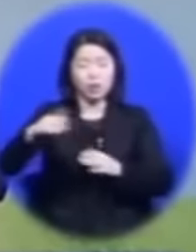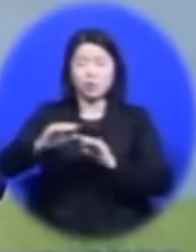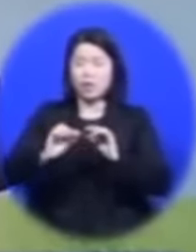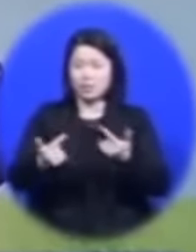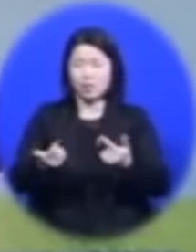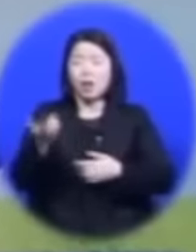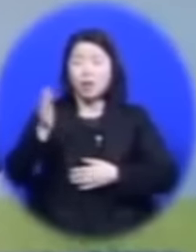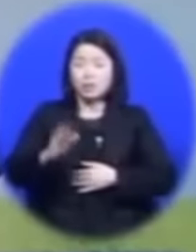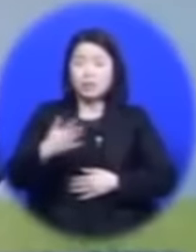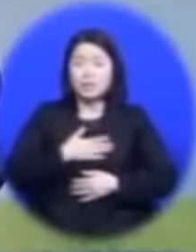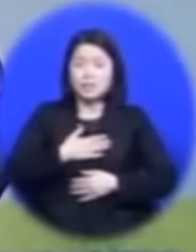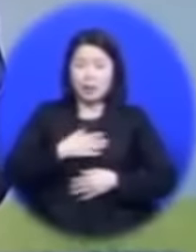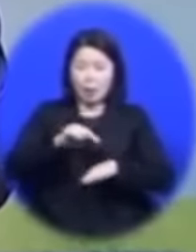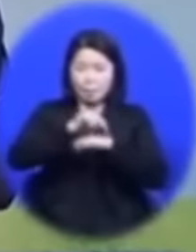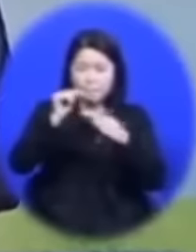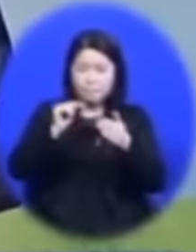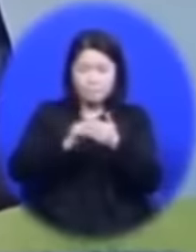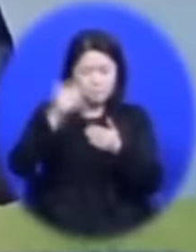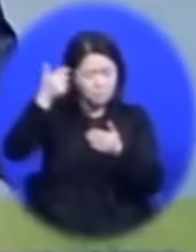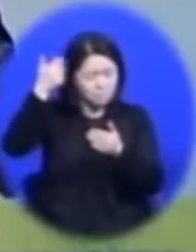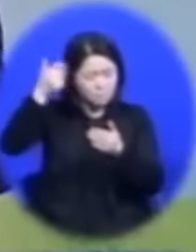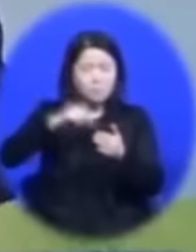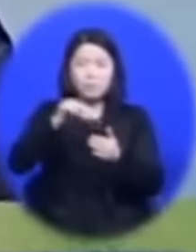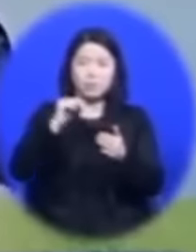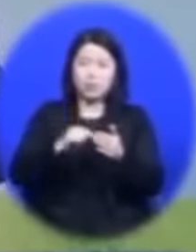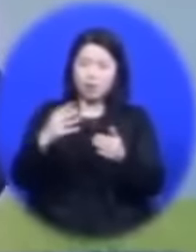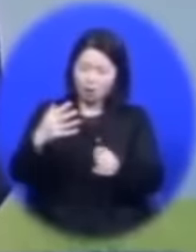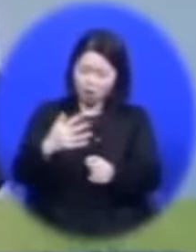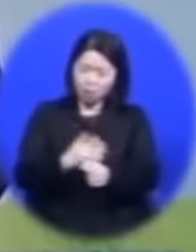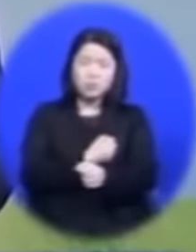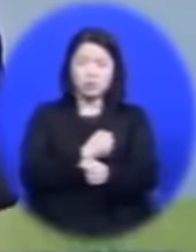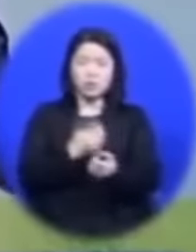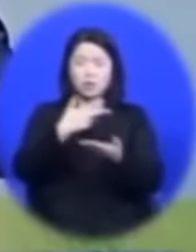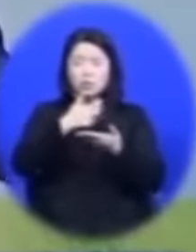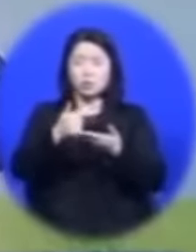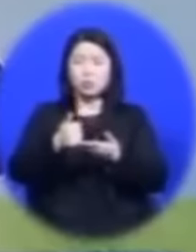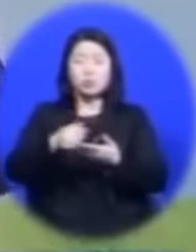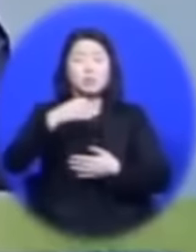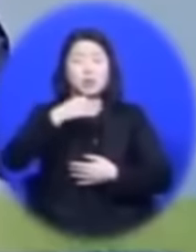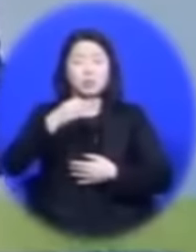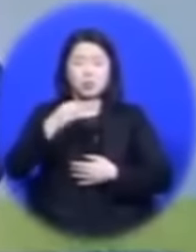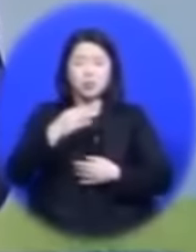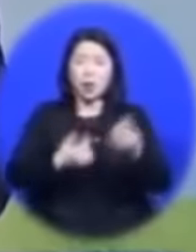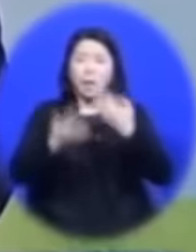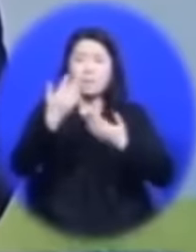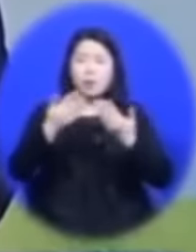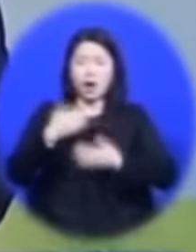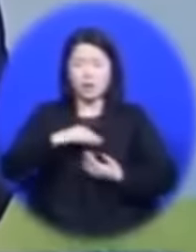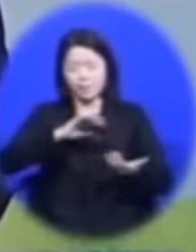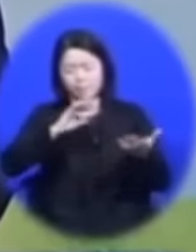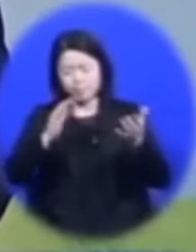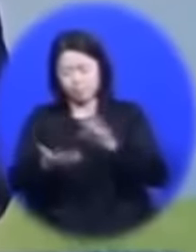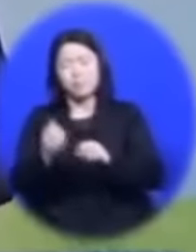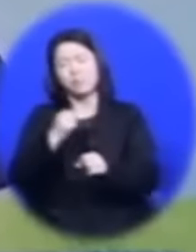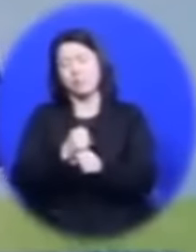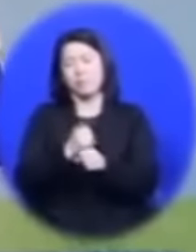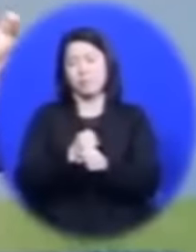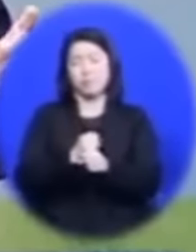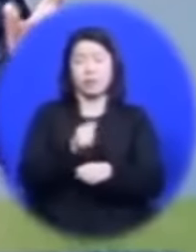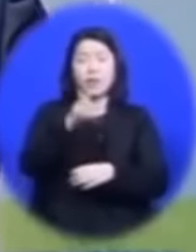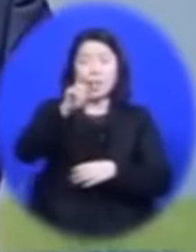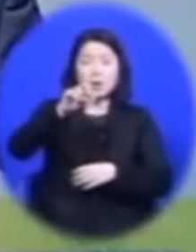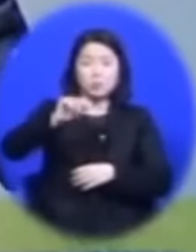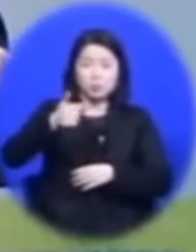그런데 제 마음의 심령에는 엄청난 주님의 음성이 불과 같이 저희를 뒤집어 놓기 시작했어요.